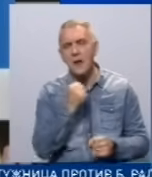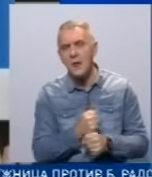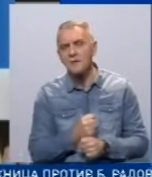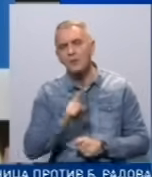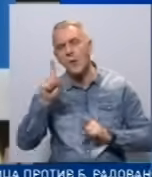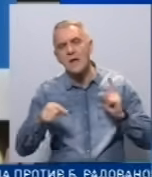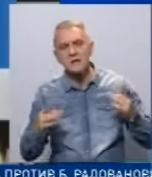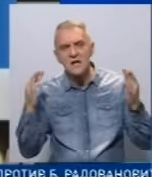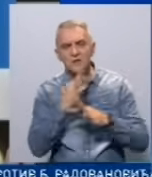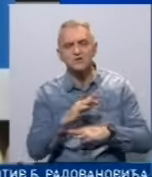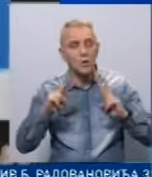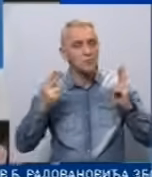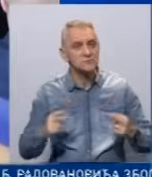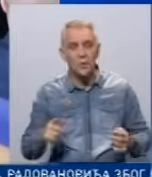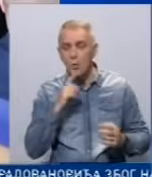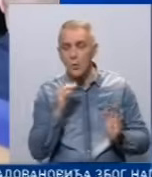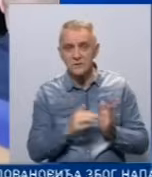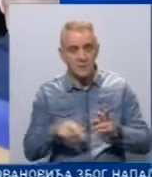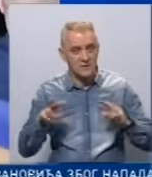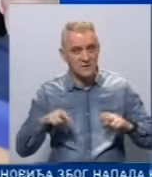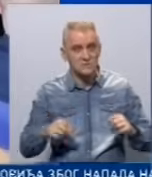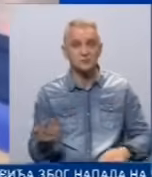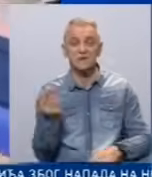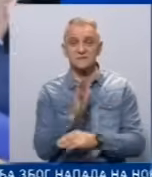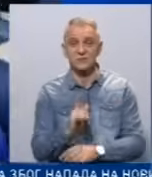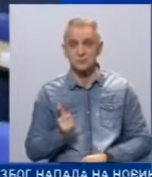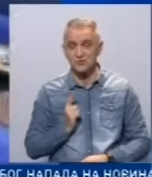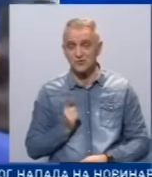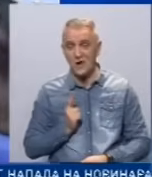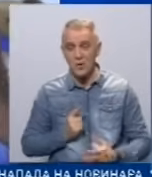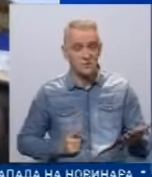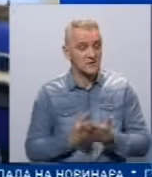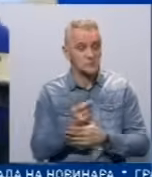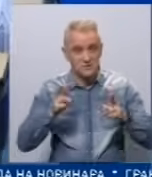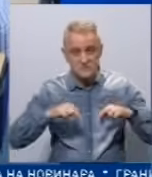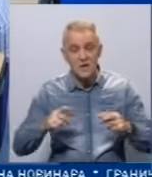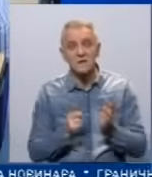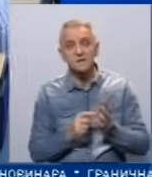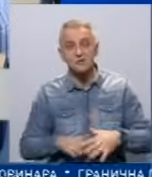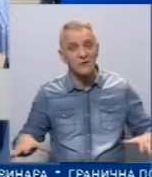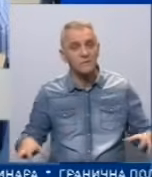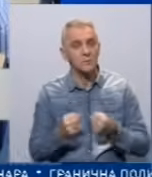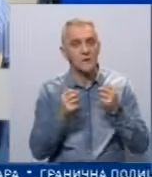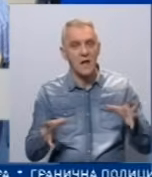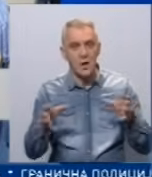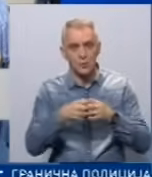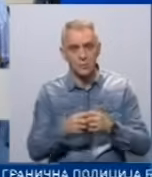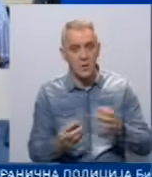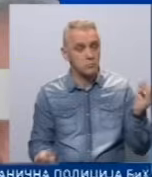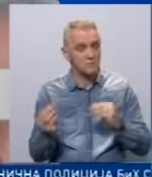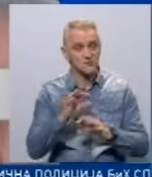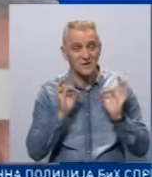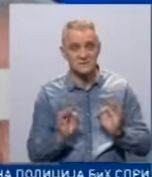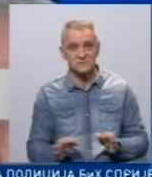u sistemu i koji treba da istraži. Dok zastupnici čekaju ishod istrage i traže formiranje interresorne grupe s ciljem povećanja